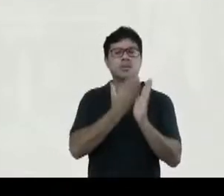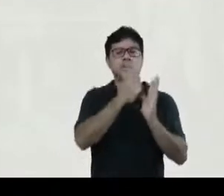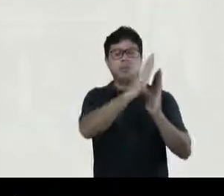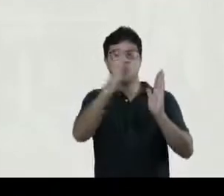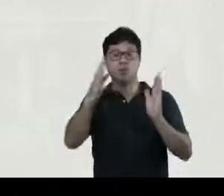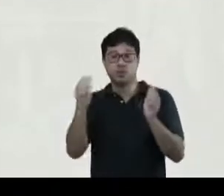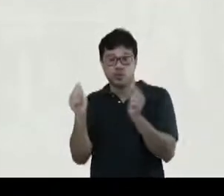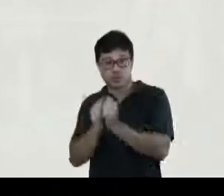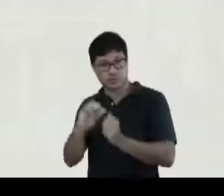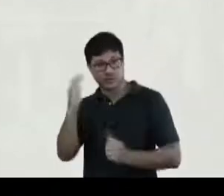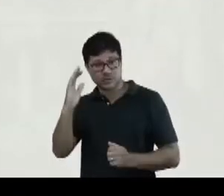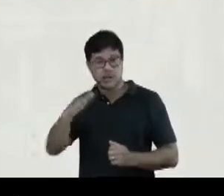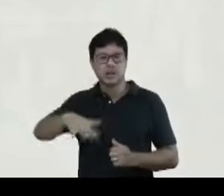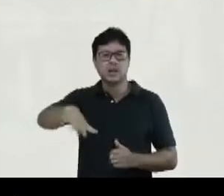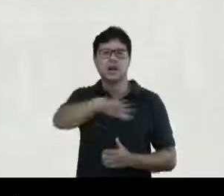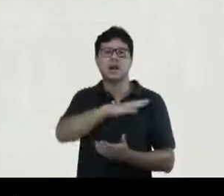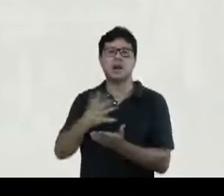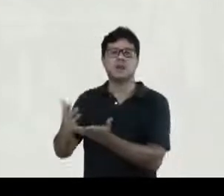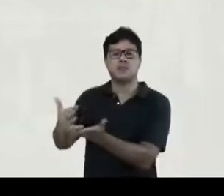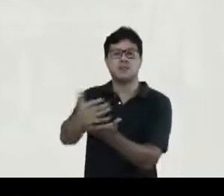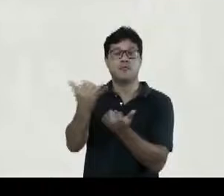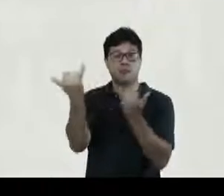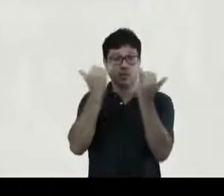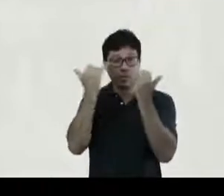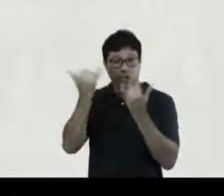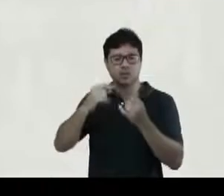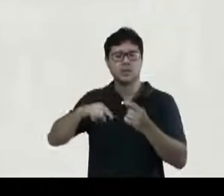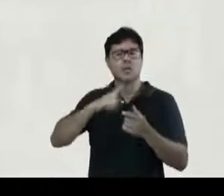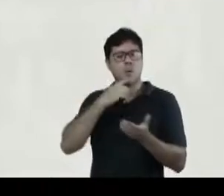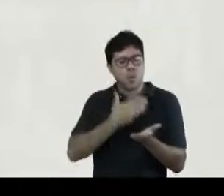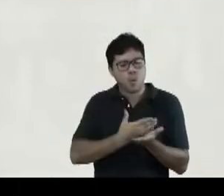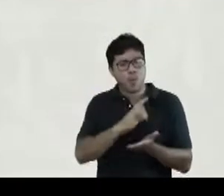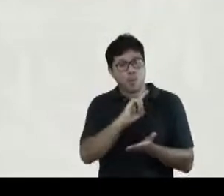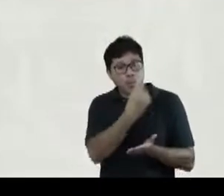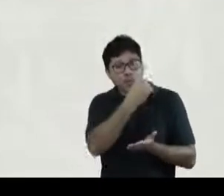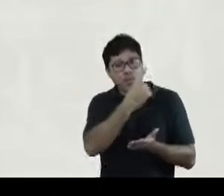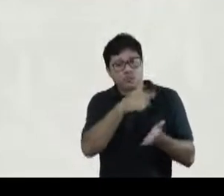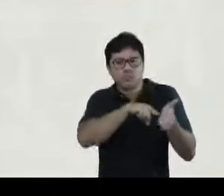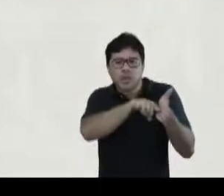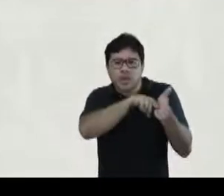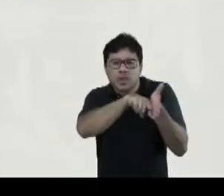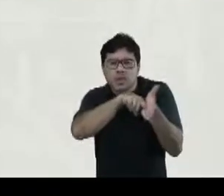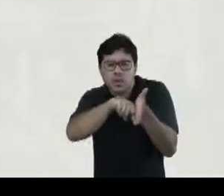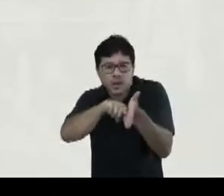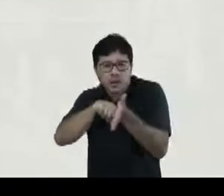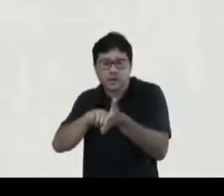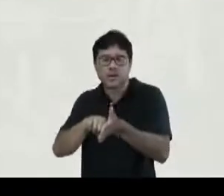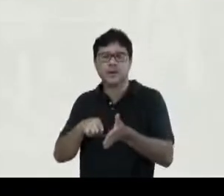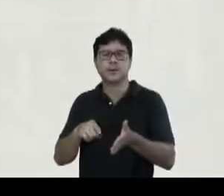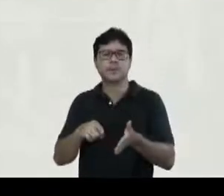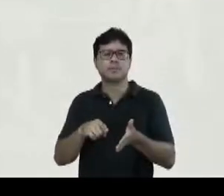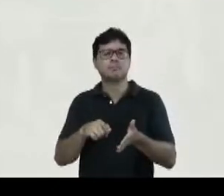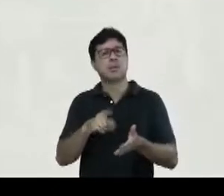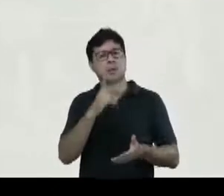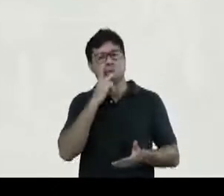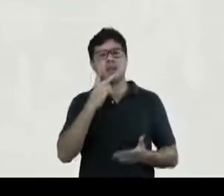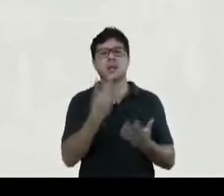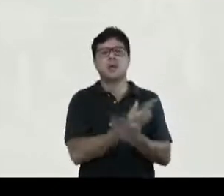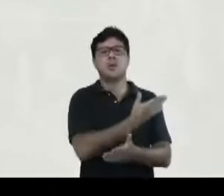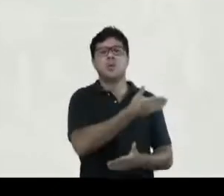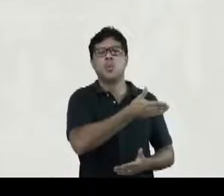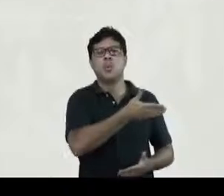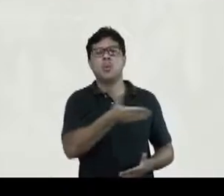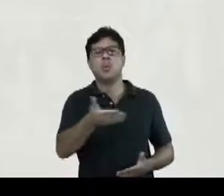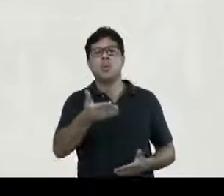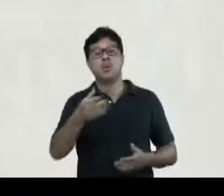und Forschungsprimärdaten zu einer neuen Einheit und Interaktion, die sich gegenseitig bereichern und